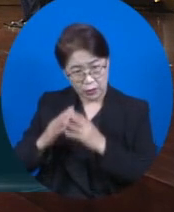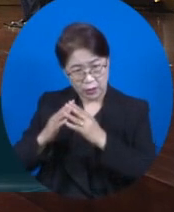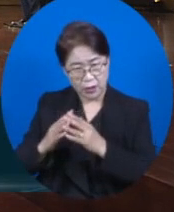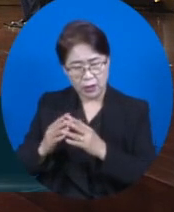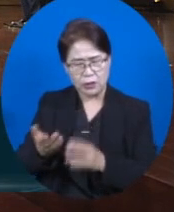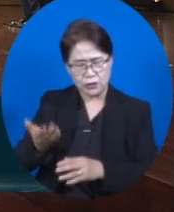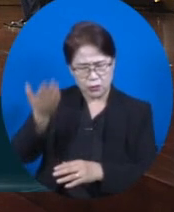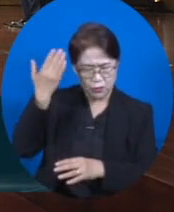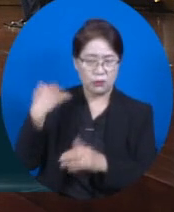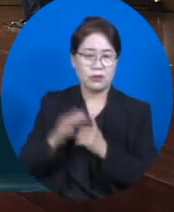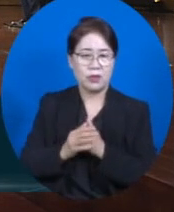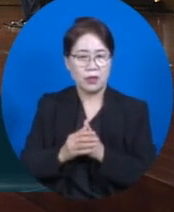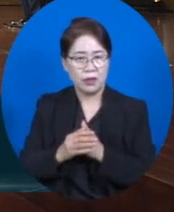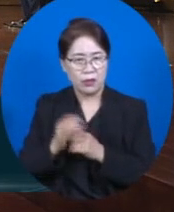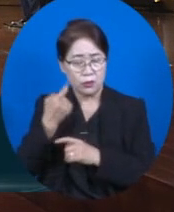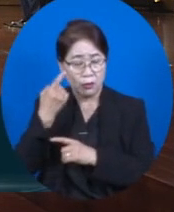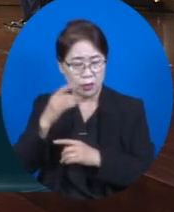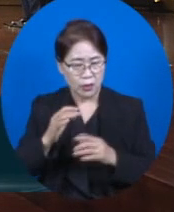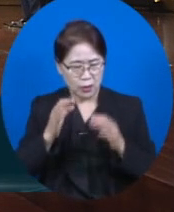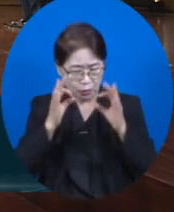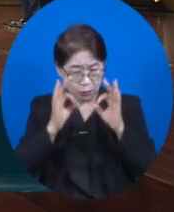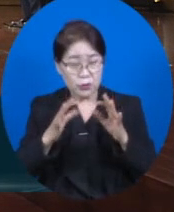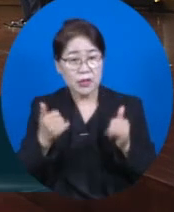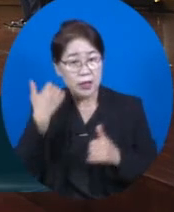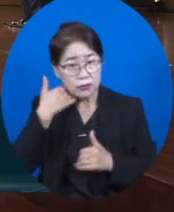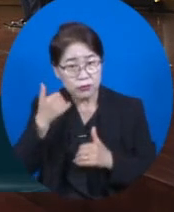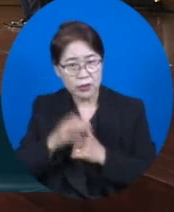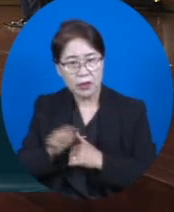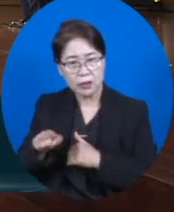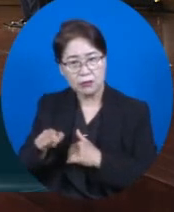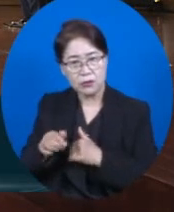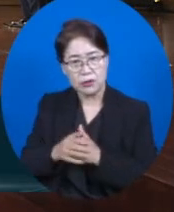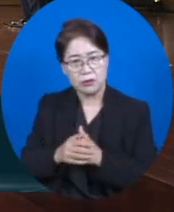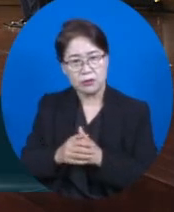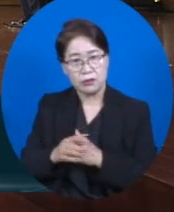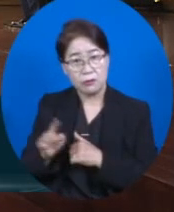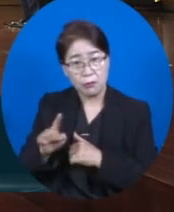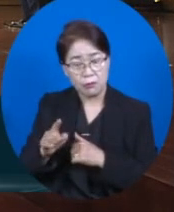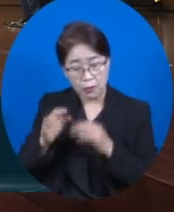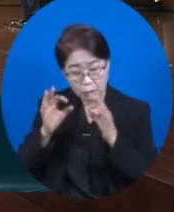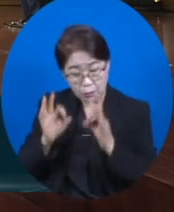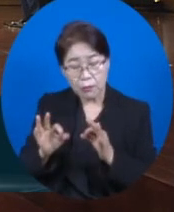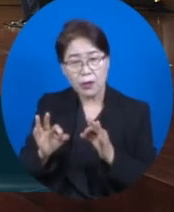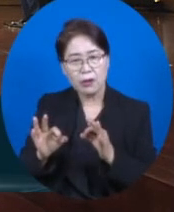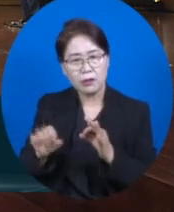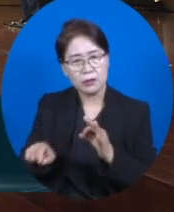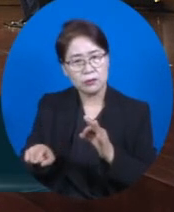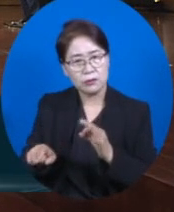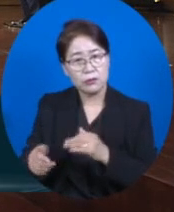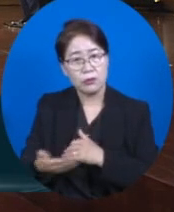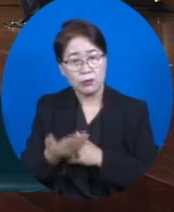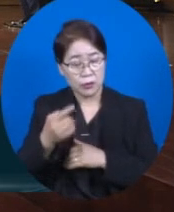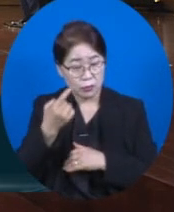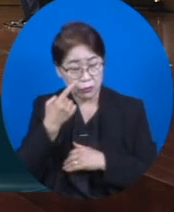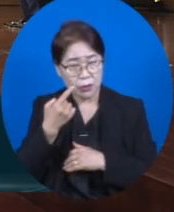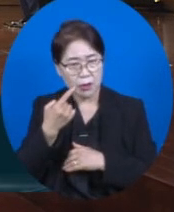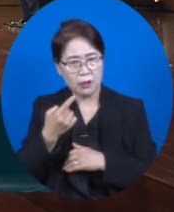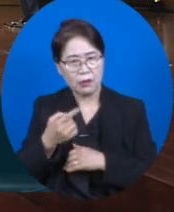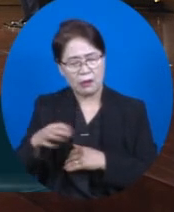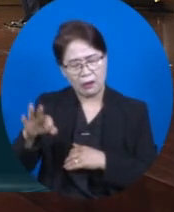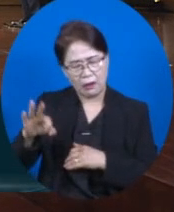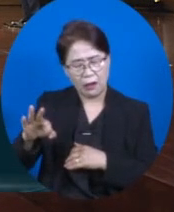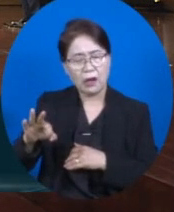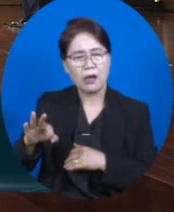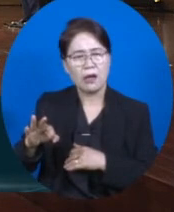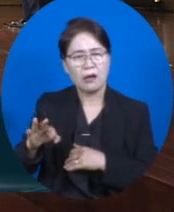영광을 본 자가 누구냐 이제 이것이 너희에게 어떻게 보이느냐 이것이 너희 눈에 보잘 것